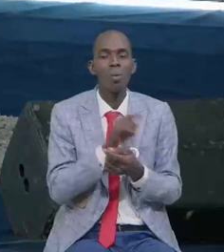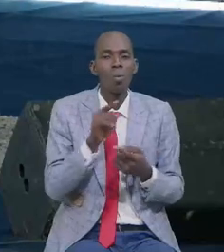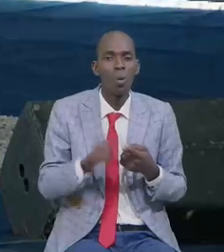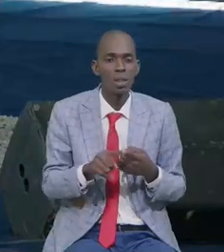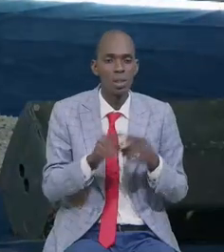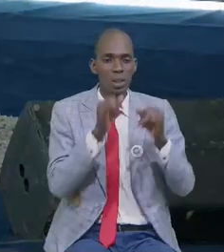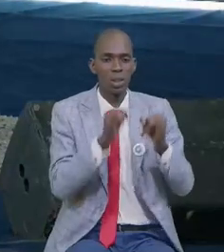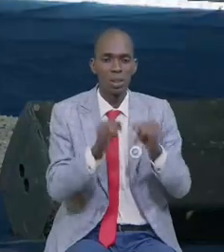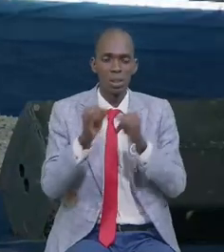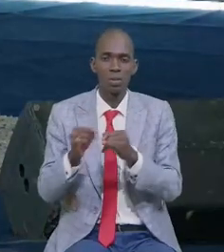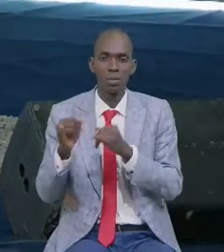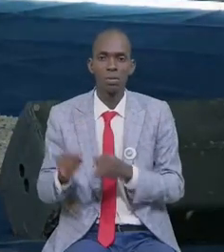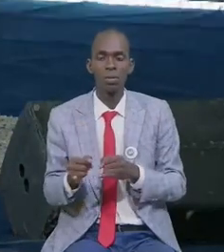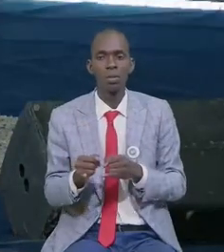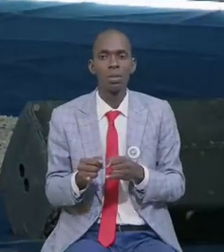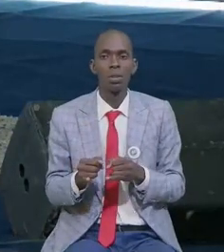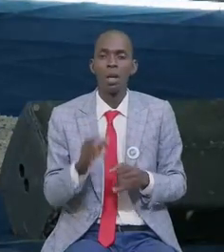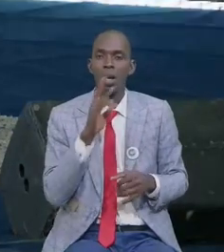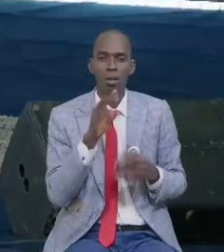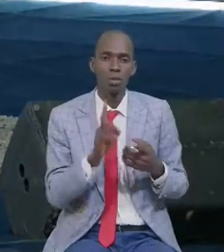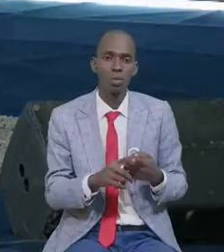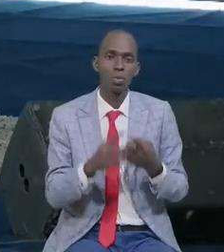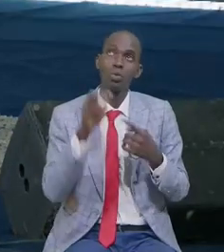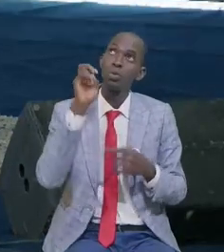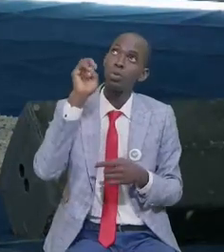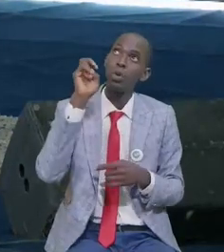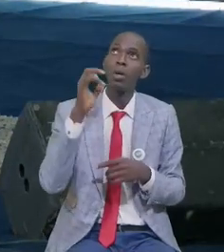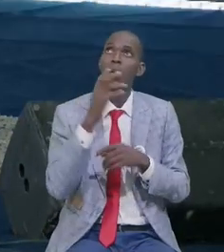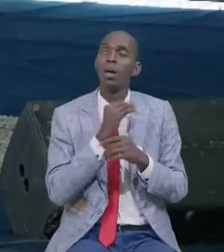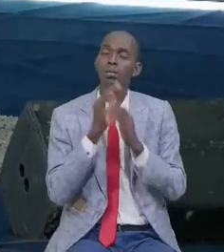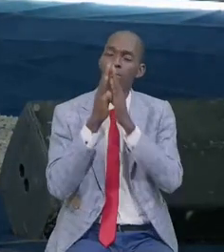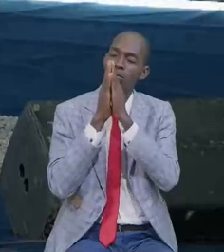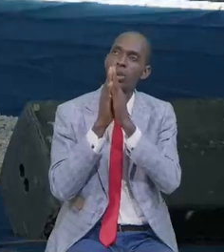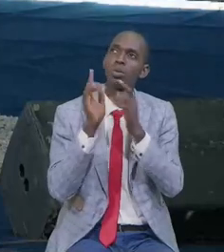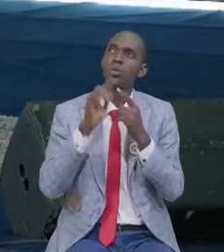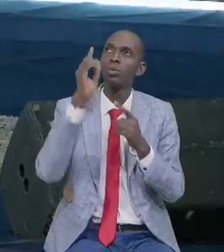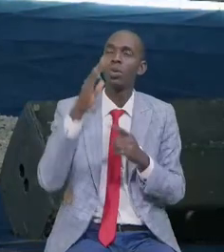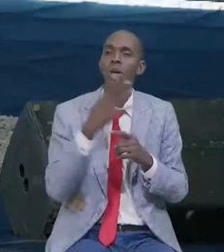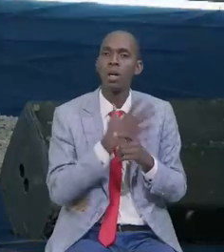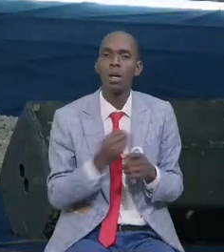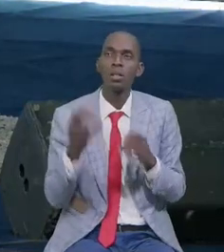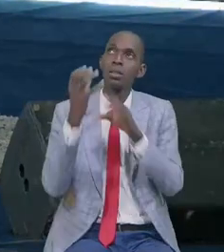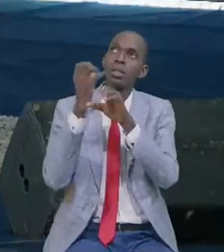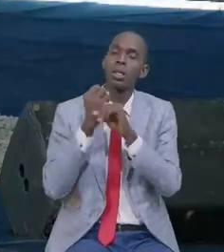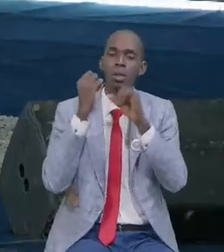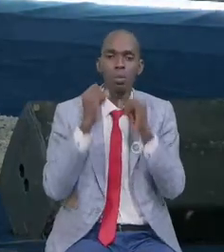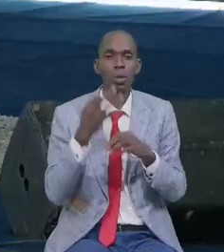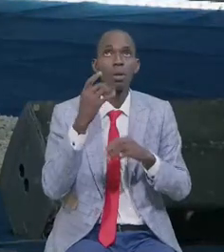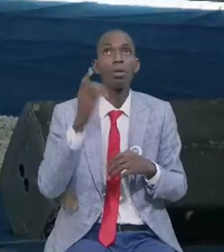Et quand les individus doivent venir pour chercher la face du Seigneur, pour avoir la puissance de